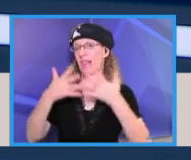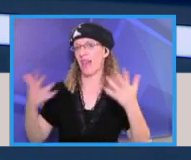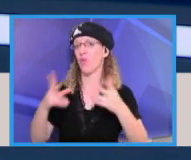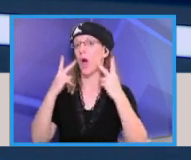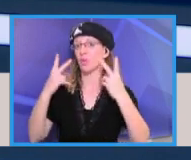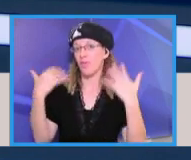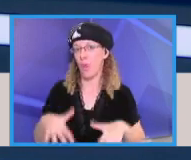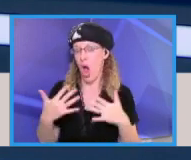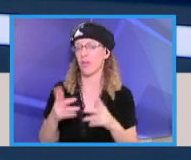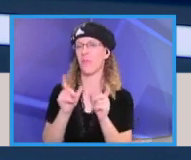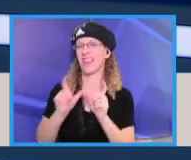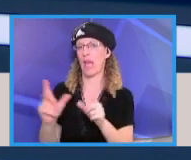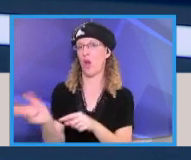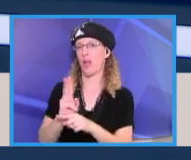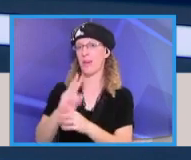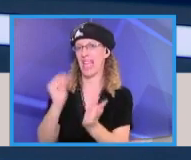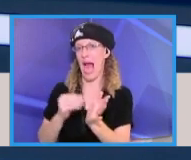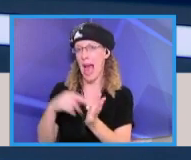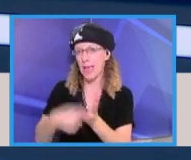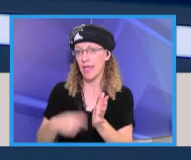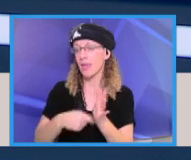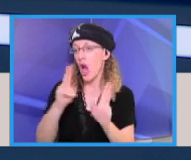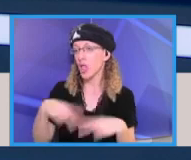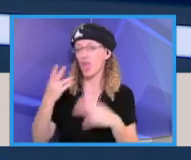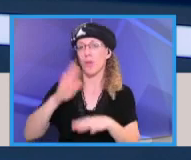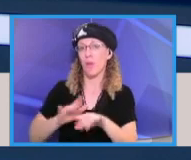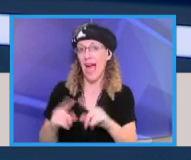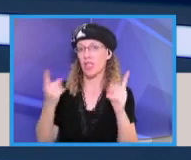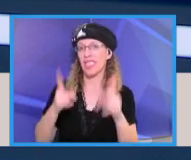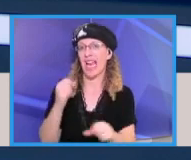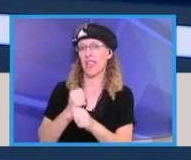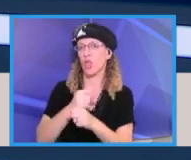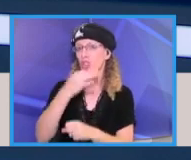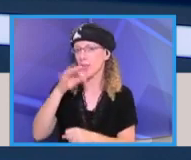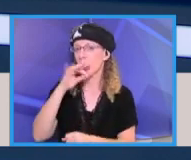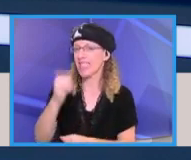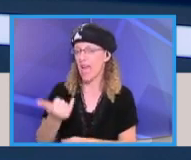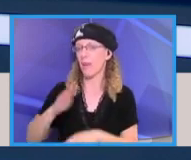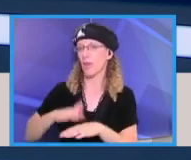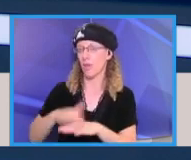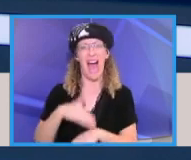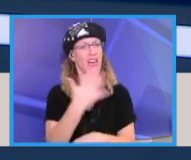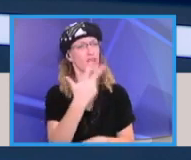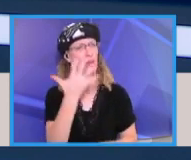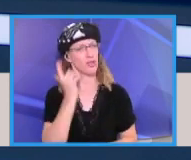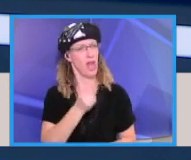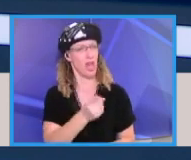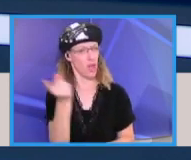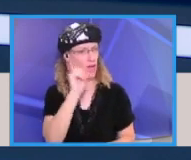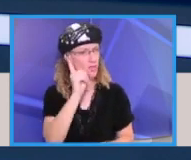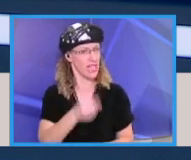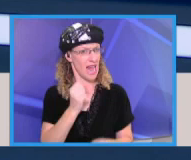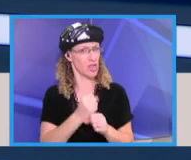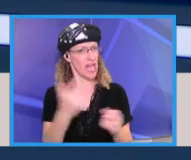ברמה הזאת של מניעת הונאה מצרכנים. יכול להיות שיש דברים בתחום אחר בכלל שצריכים לעשות שיפור בתחום הכשרות. אחרי 35 שנה, אתה לא חושב שהגיע הזמן לעשות